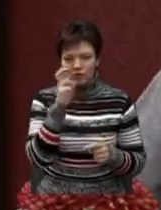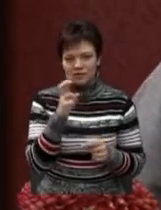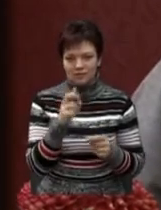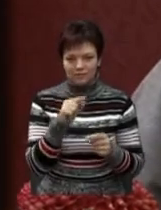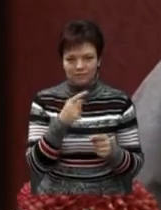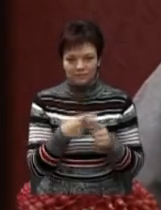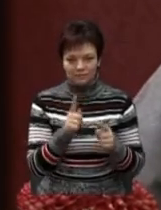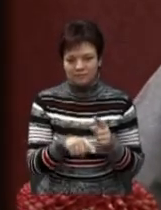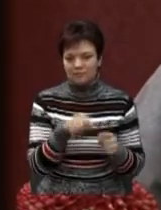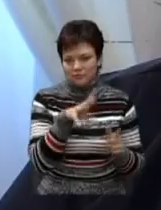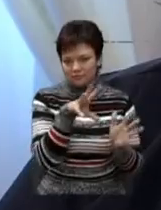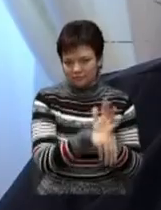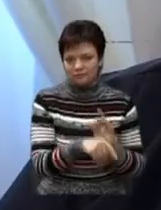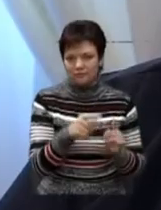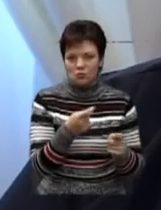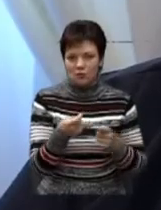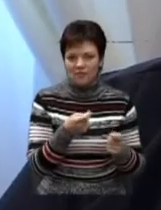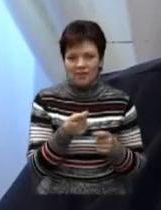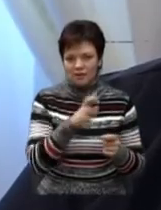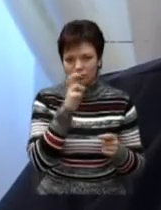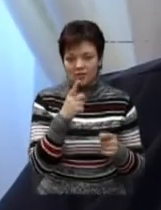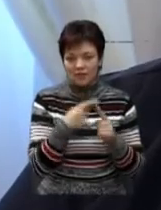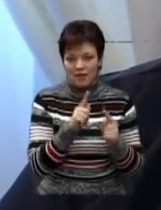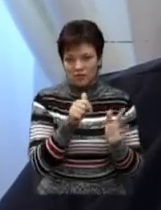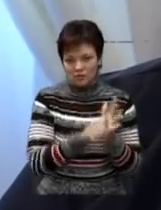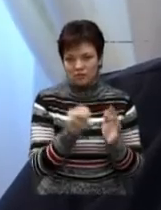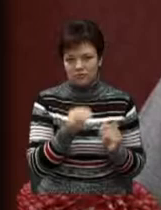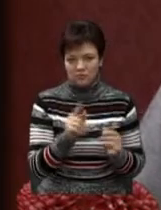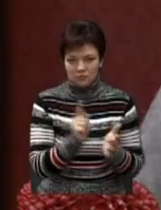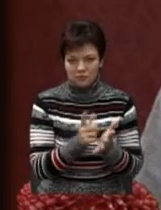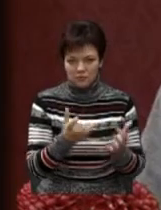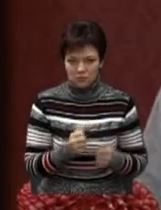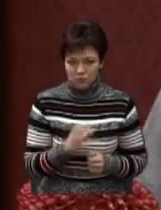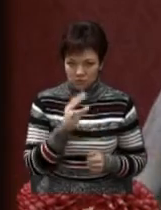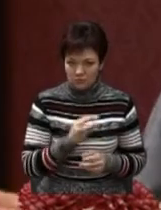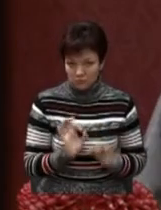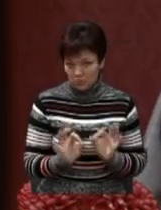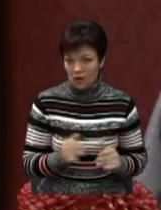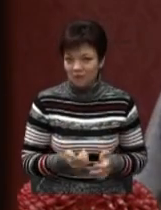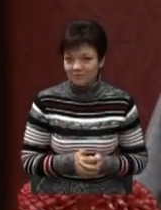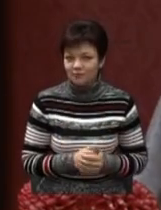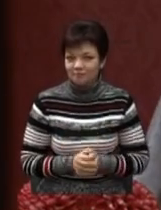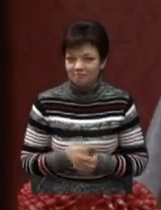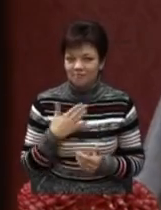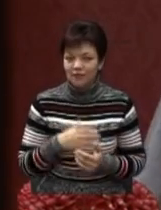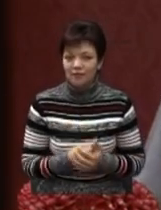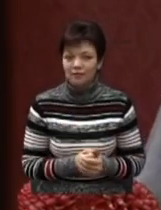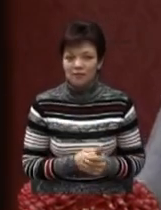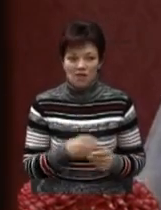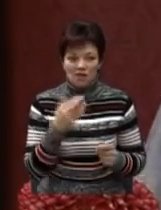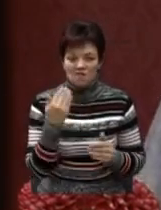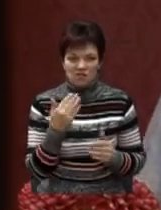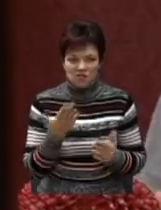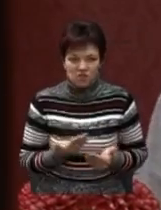пенсии, которое было разрекламировано, его, по сути, не произошло, оно было маленьким единоразовым. А с другой стороны, затратная часть ну, вашей